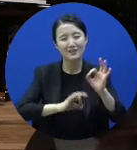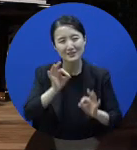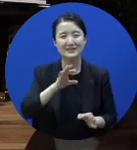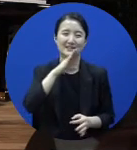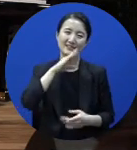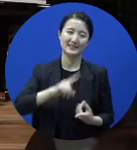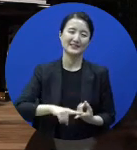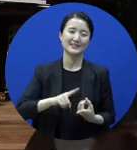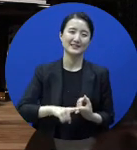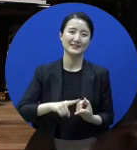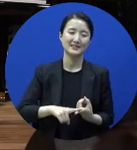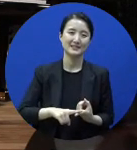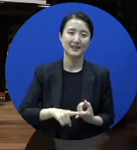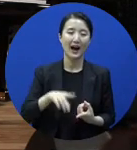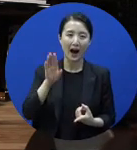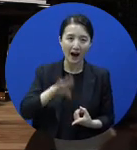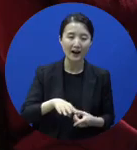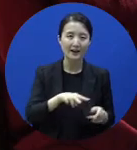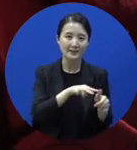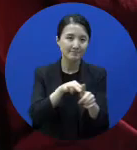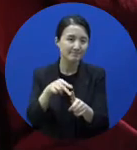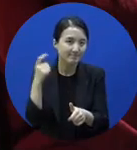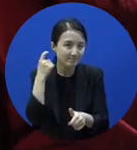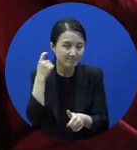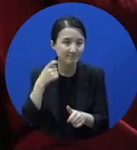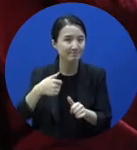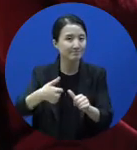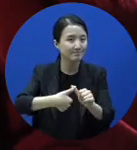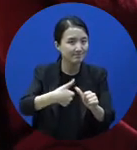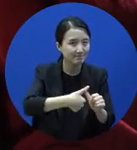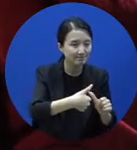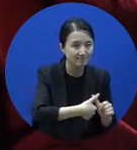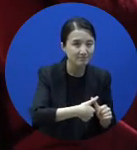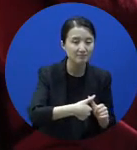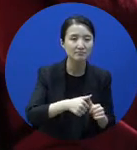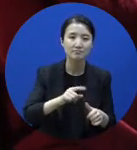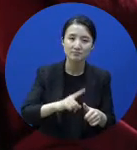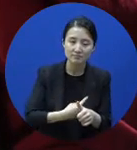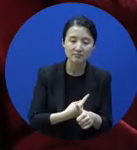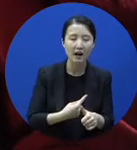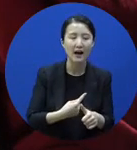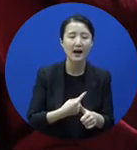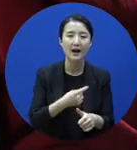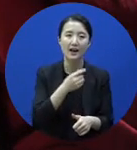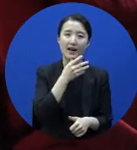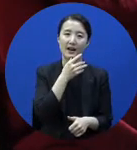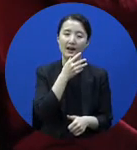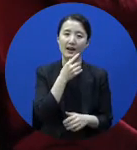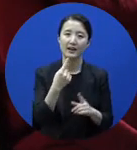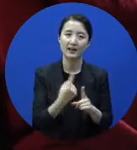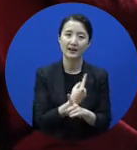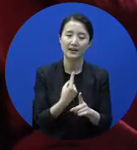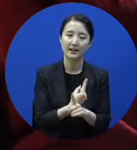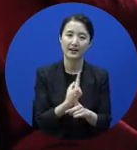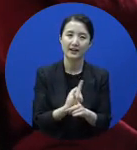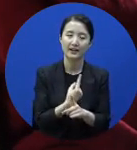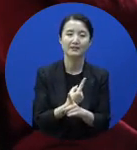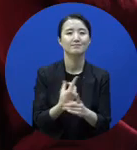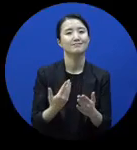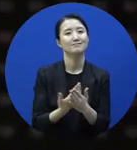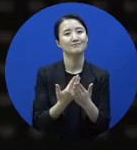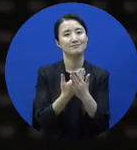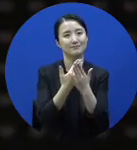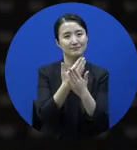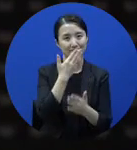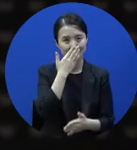그게 이제 그때 배웠던, 그때 이제 알았던 어떤 사람들과의 어떤 커뮤니케이션들이 상당히 중요하다고 생각합니다. 우리가 이제